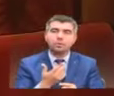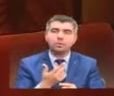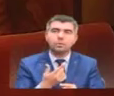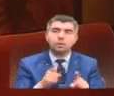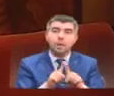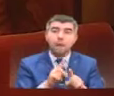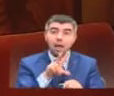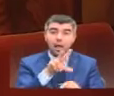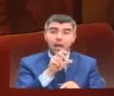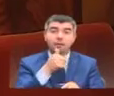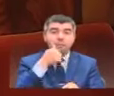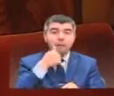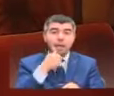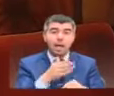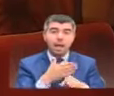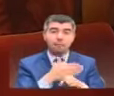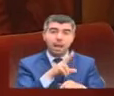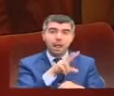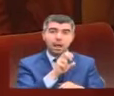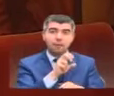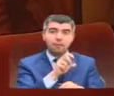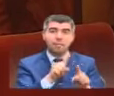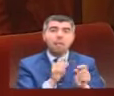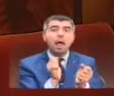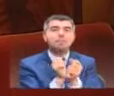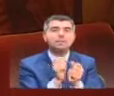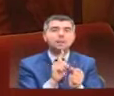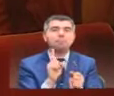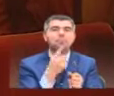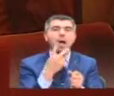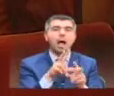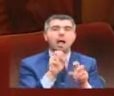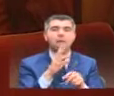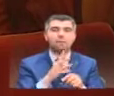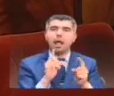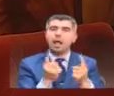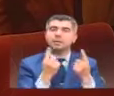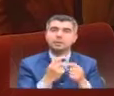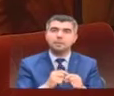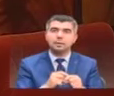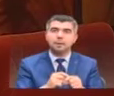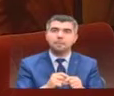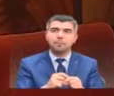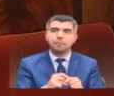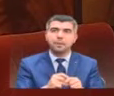الغشاشه مسبقا، راه كون عارفينهم كون راه مشاو للحبس، يعني ما عارفينهمش، ولكن دروك الحبس.